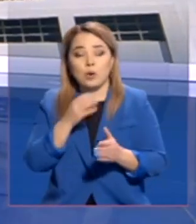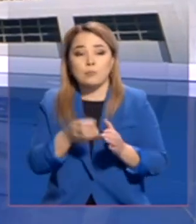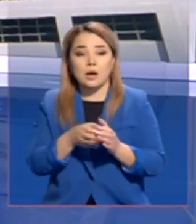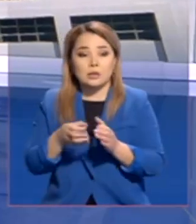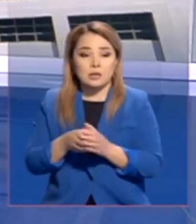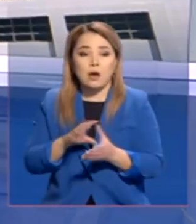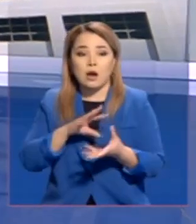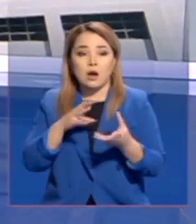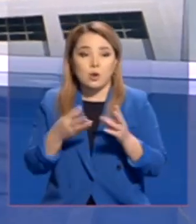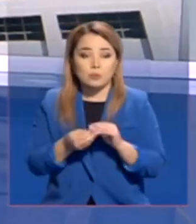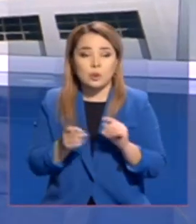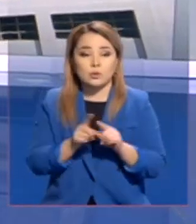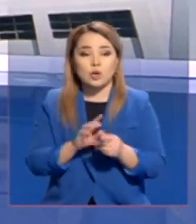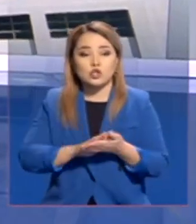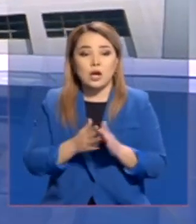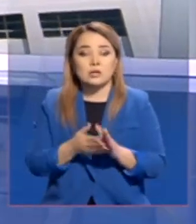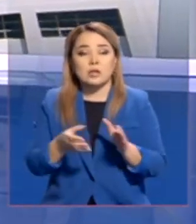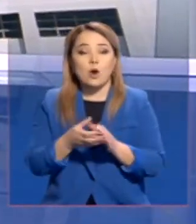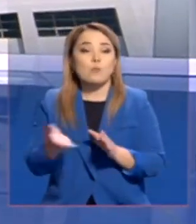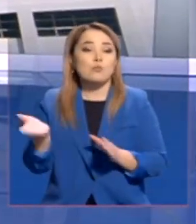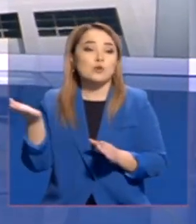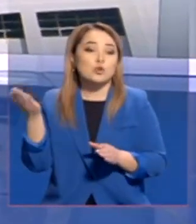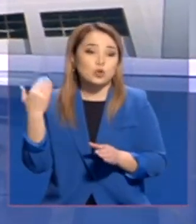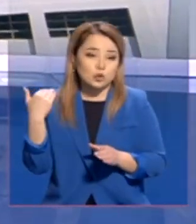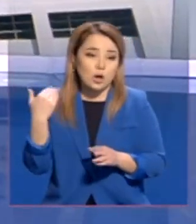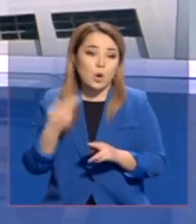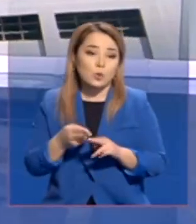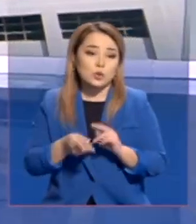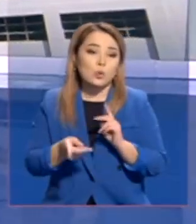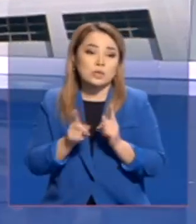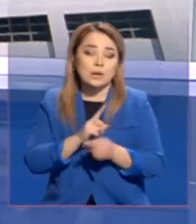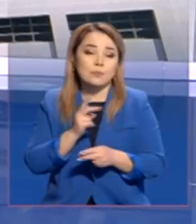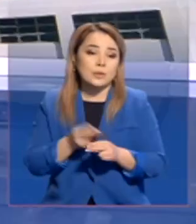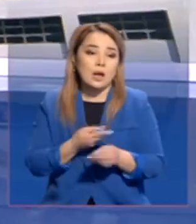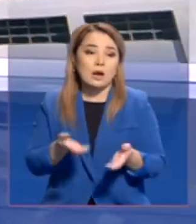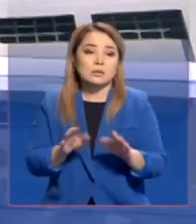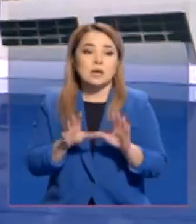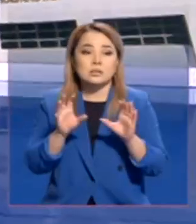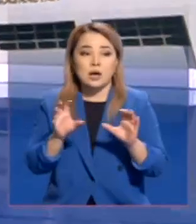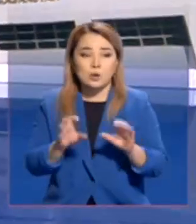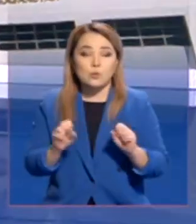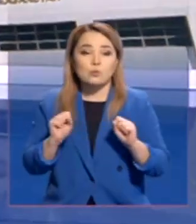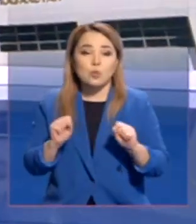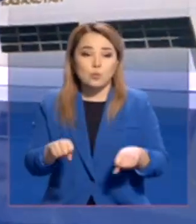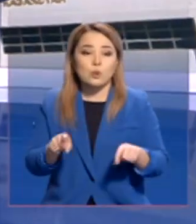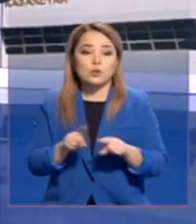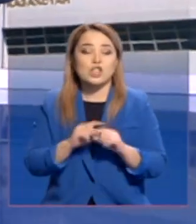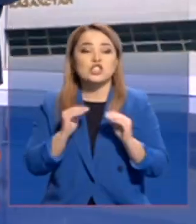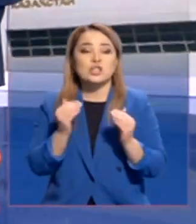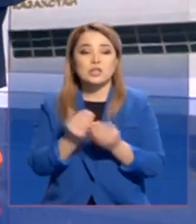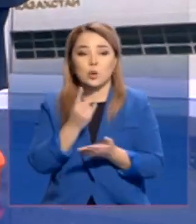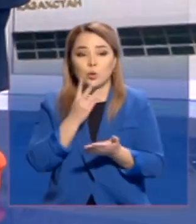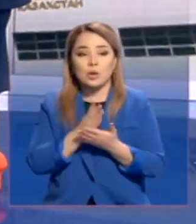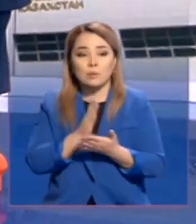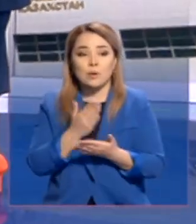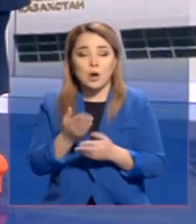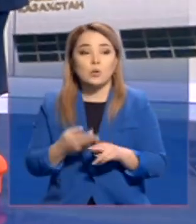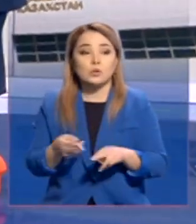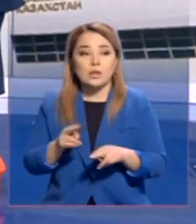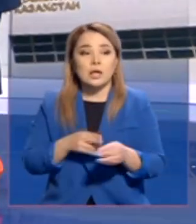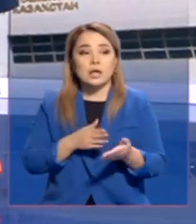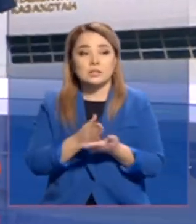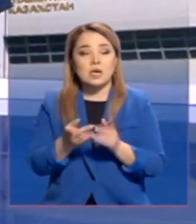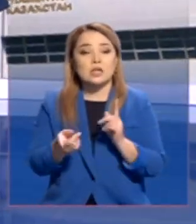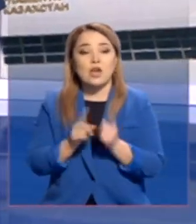партиялықтың қалыптасуына да көп жағдайда сол бұрынғы өзгеріссіз қалған заңнамаларында мүмкіндіктері шектеп тұрды. Сондықтан да